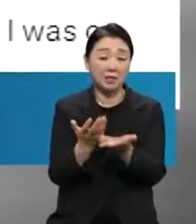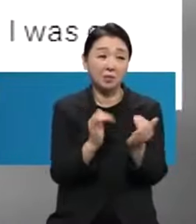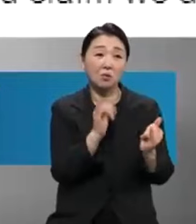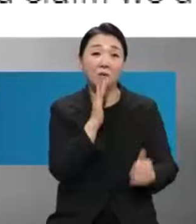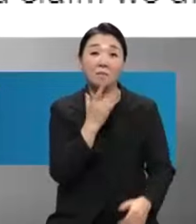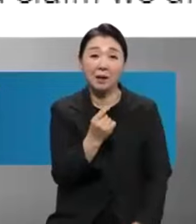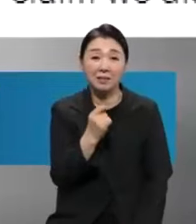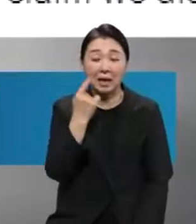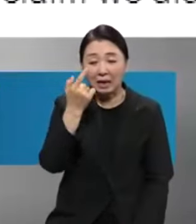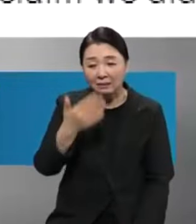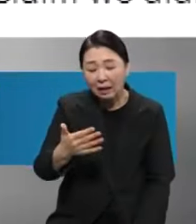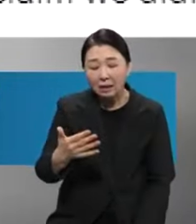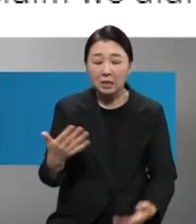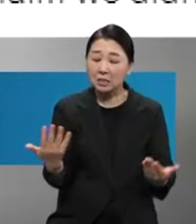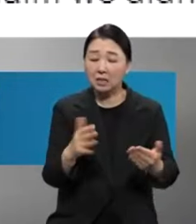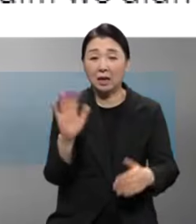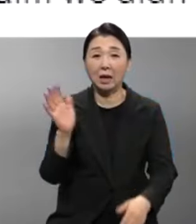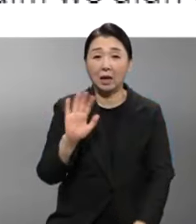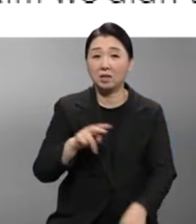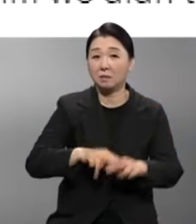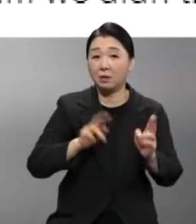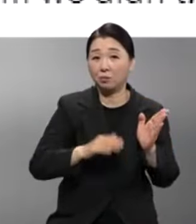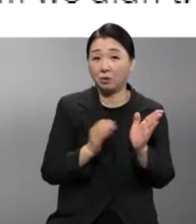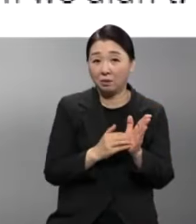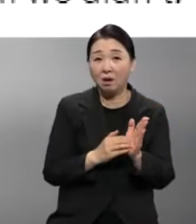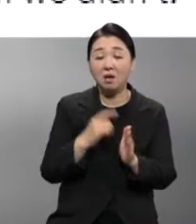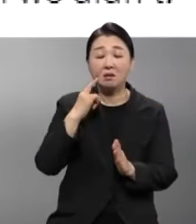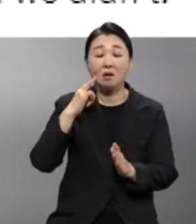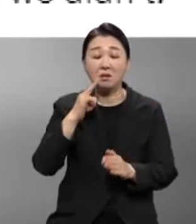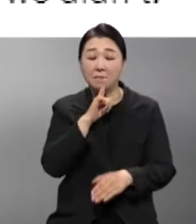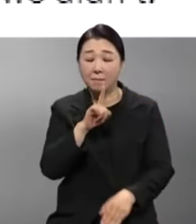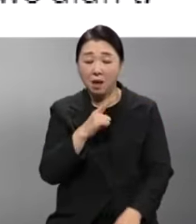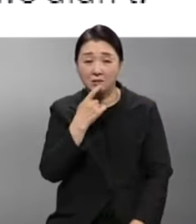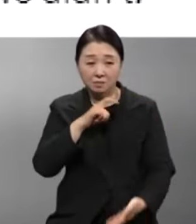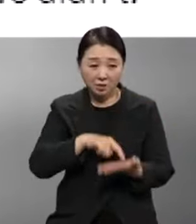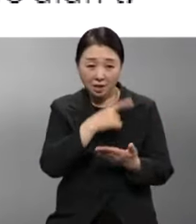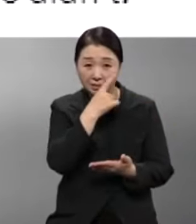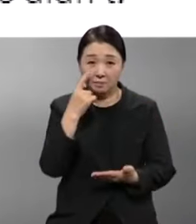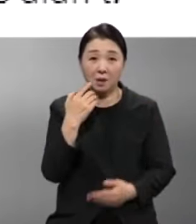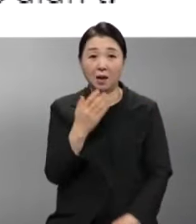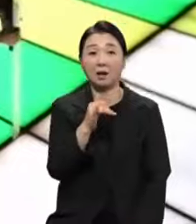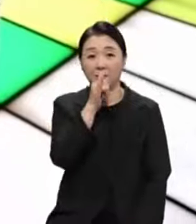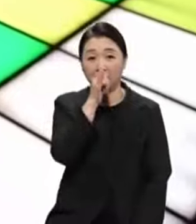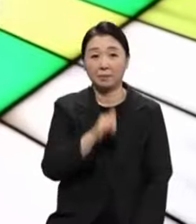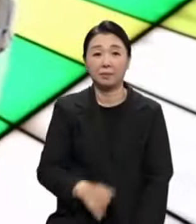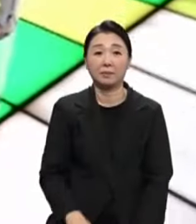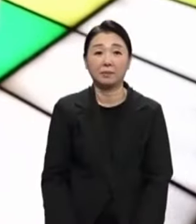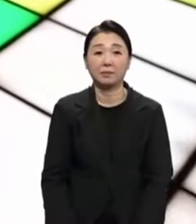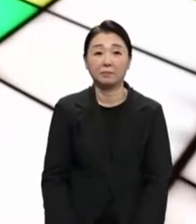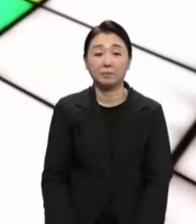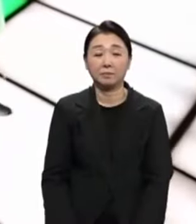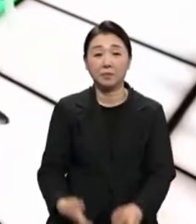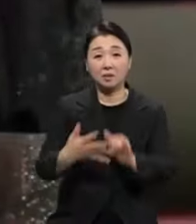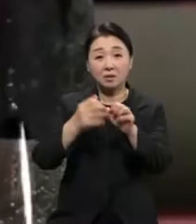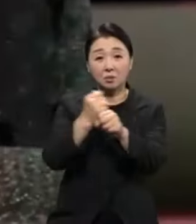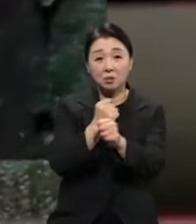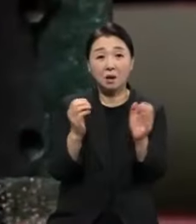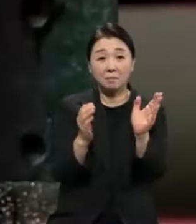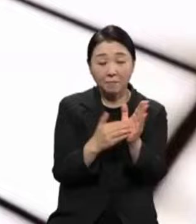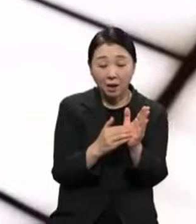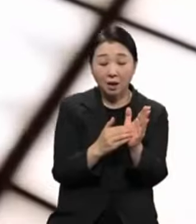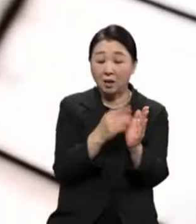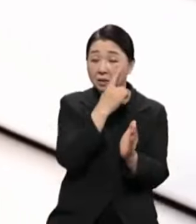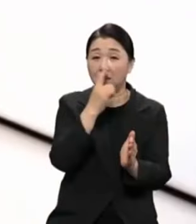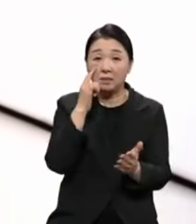맞지만 한 달도 채 일하지 않았다면서 거짓말이란 걸 쉽게 증명할 수 있다고 설명했습니다. 영상이